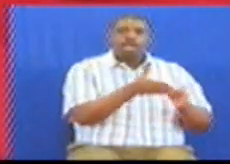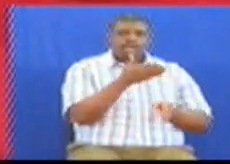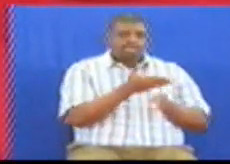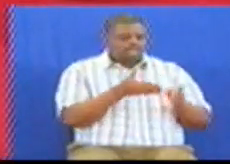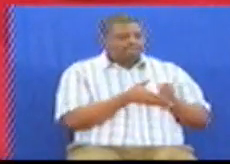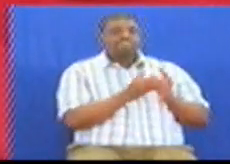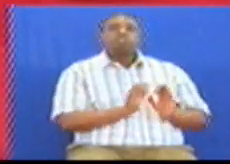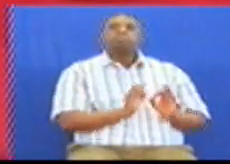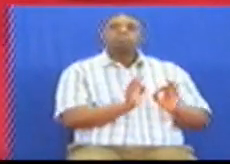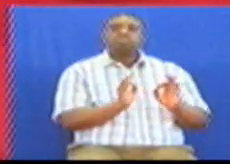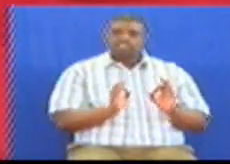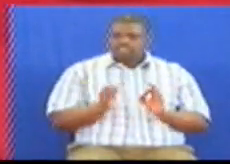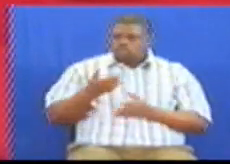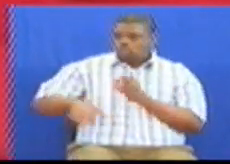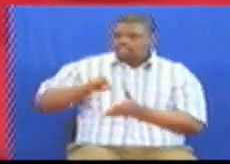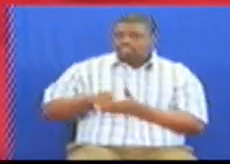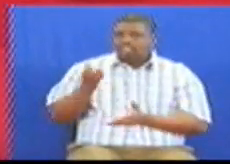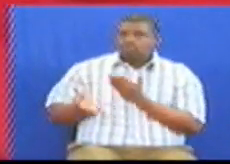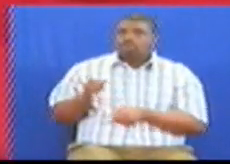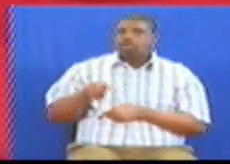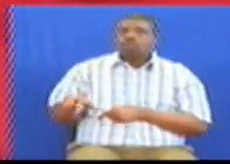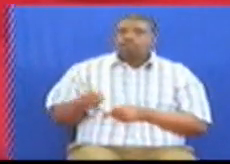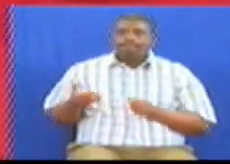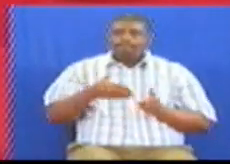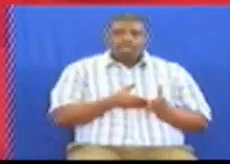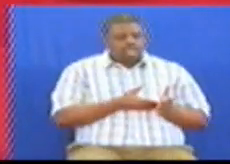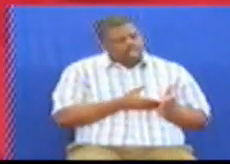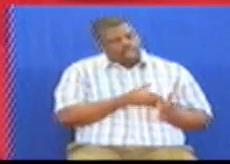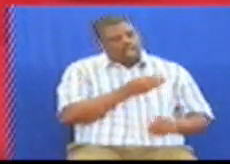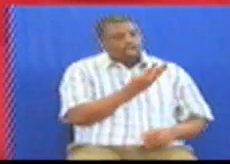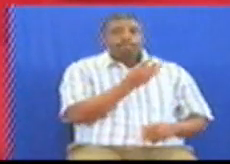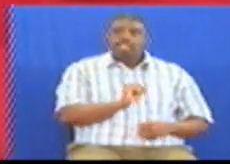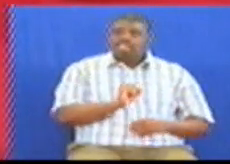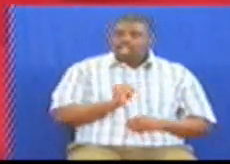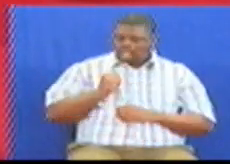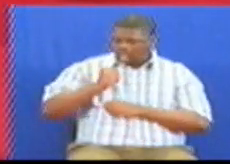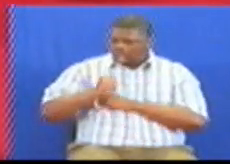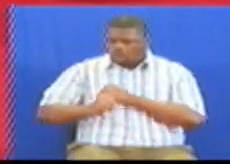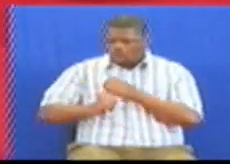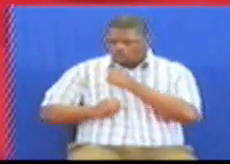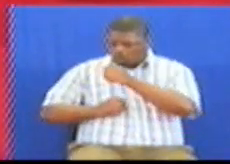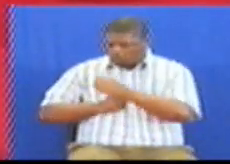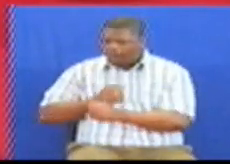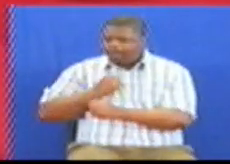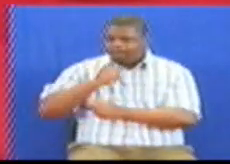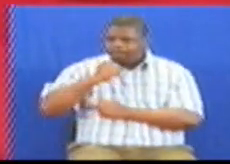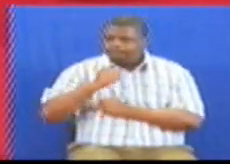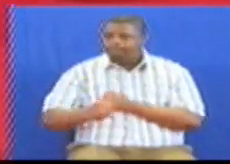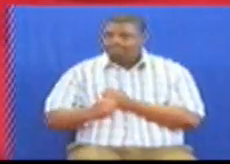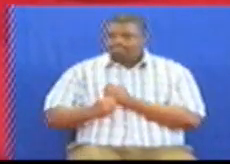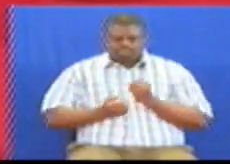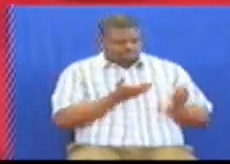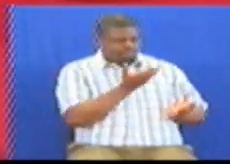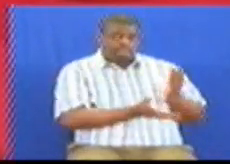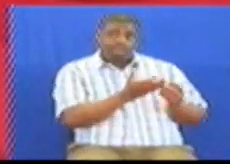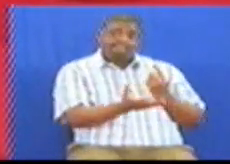sasa kiongezwe kutoka ile 30% mpaka kwenda walau 40%, twende kwa awamu ili tutapima mafanikio yanakuaje. Lakini